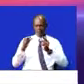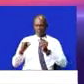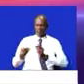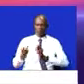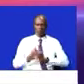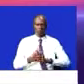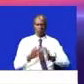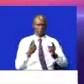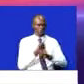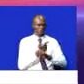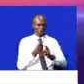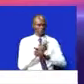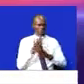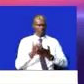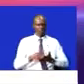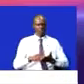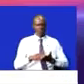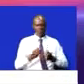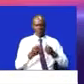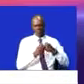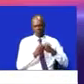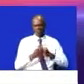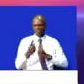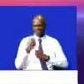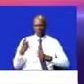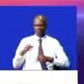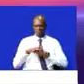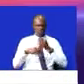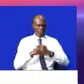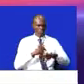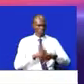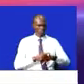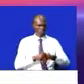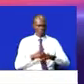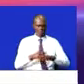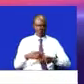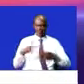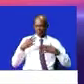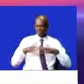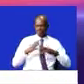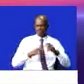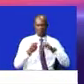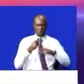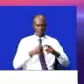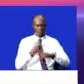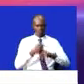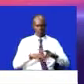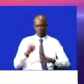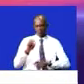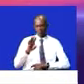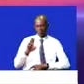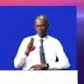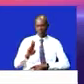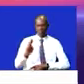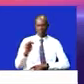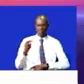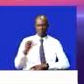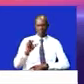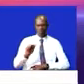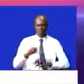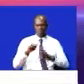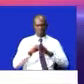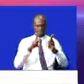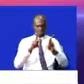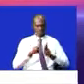opogore osebedo ka kedo godo e kinde ka kinde. Oganda modak e kar dak mano ma Obunga e boma ma